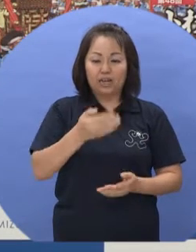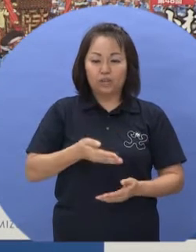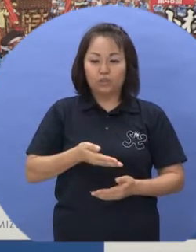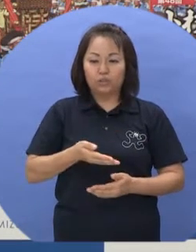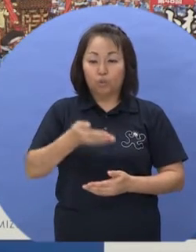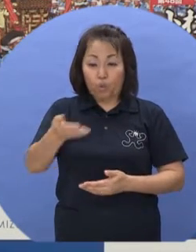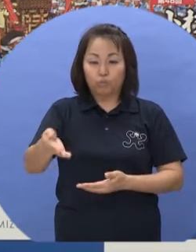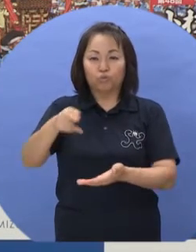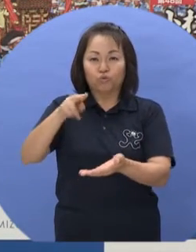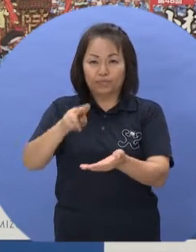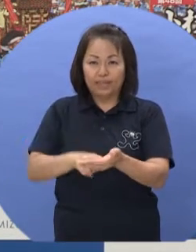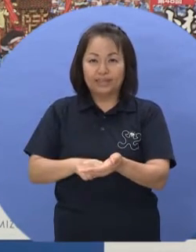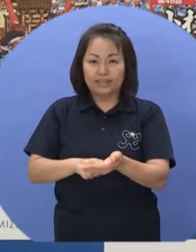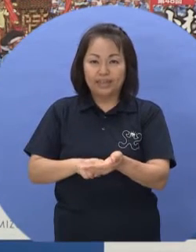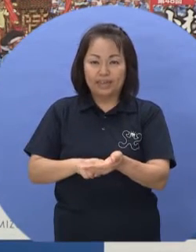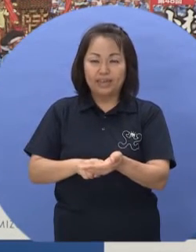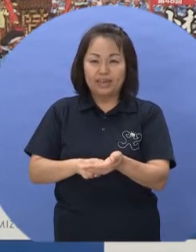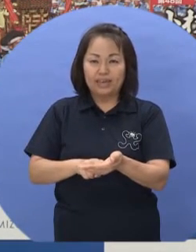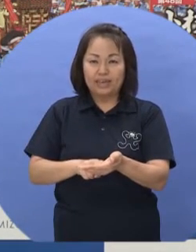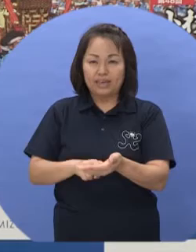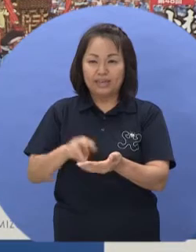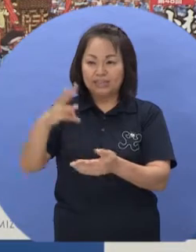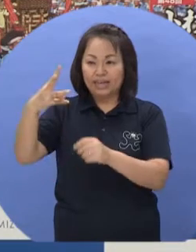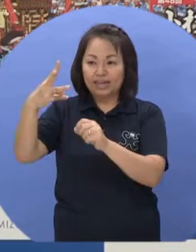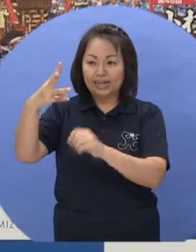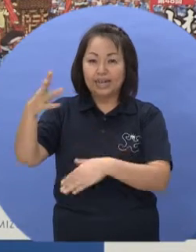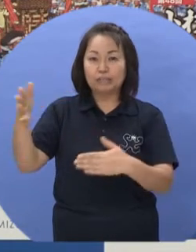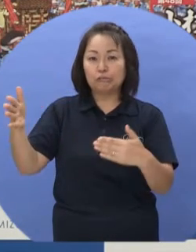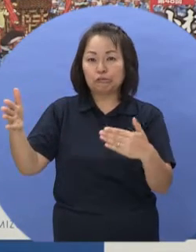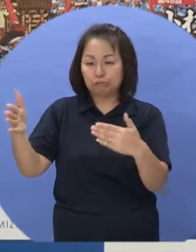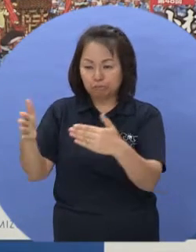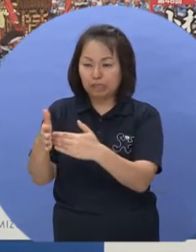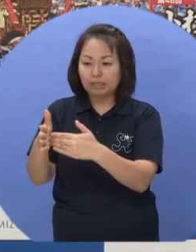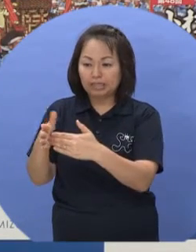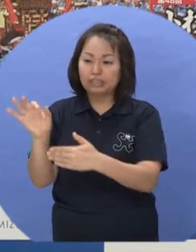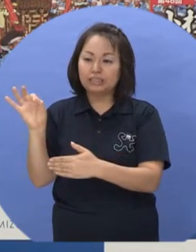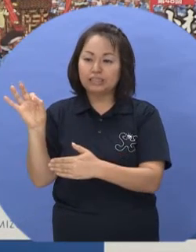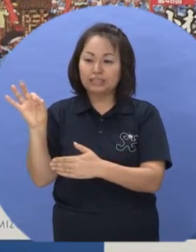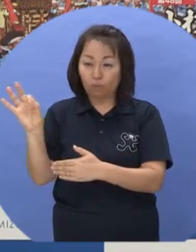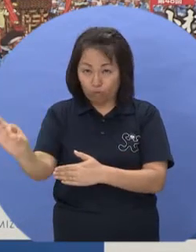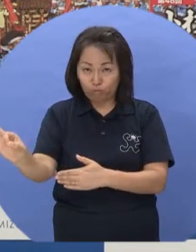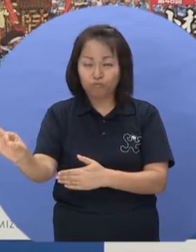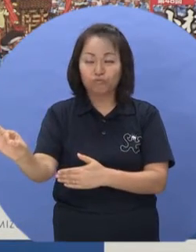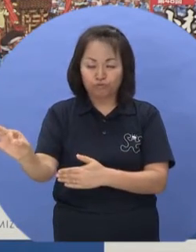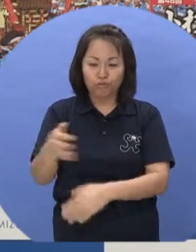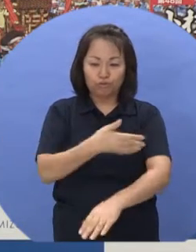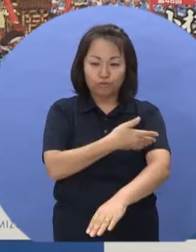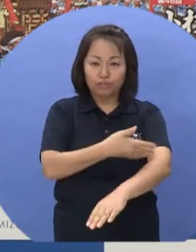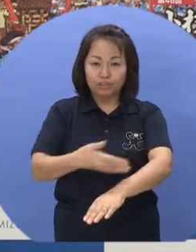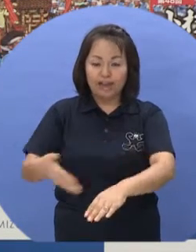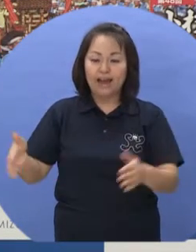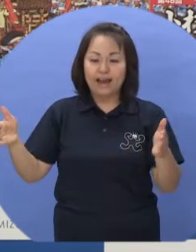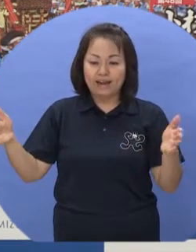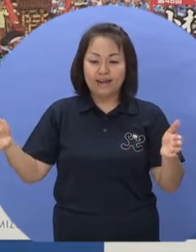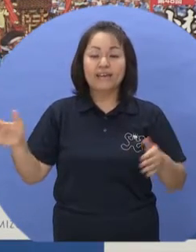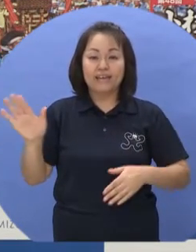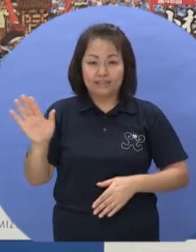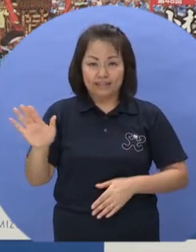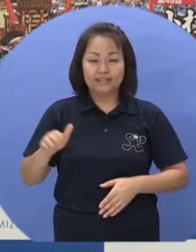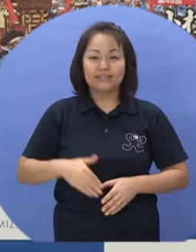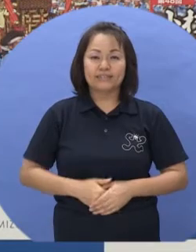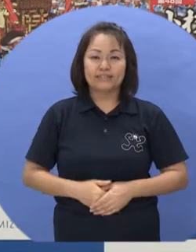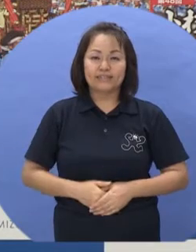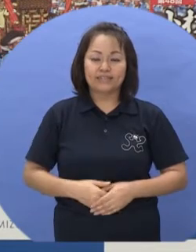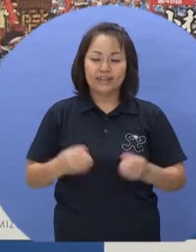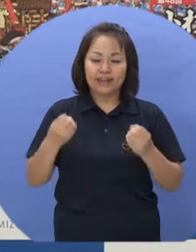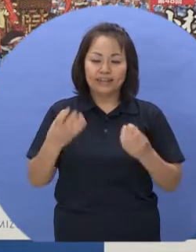決定、あと3月末までに交付させていただくという、今スケジュールになっております。ぜひこうした新しい制度